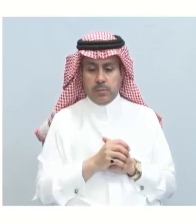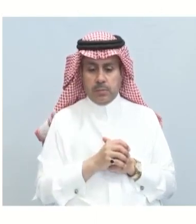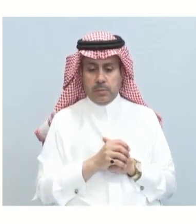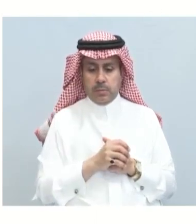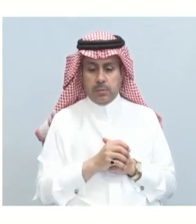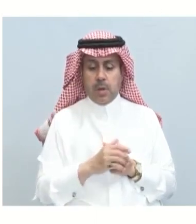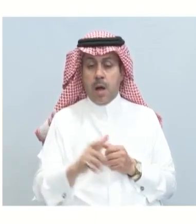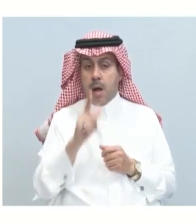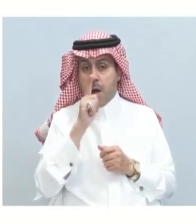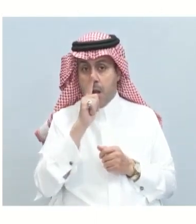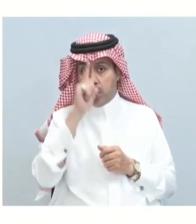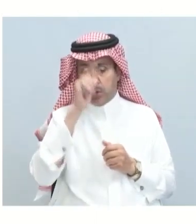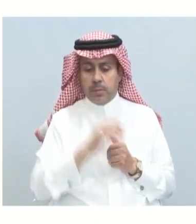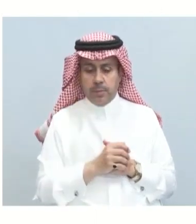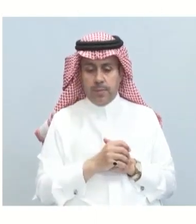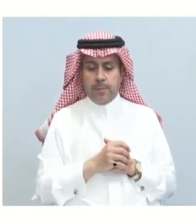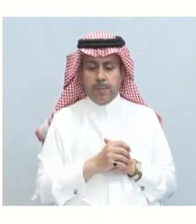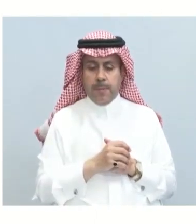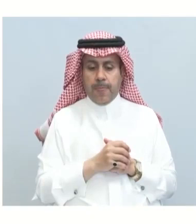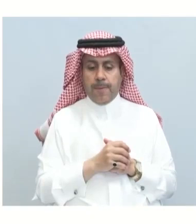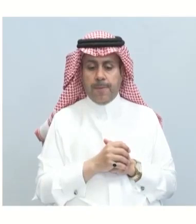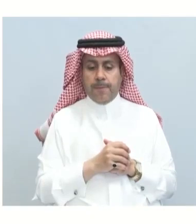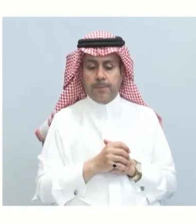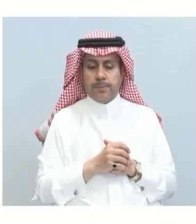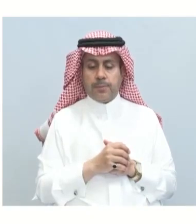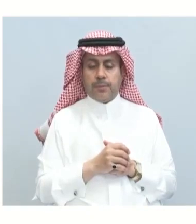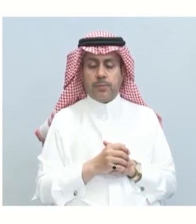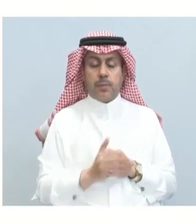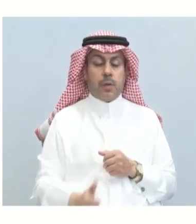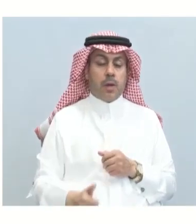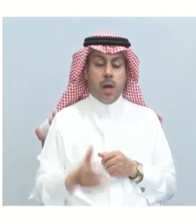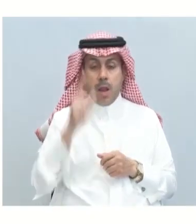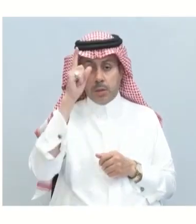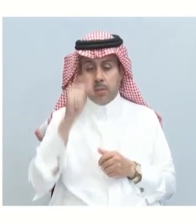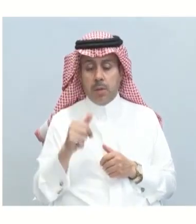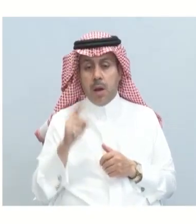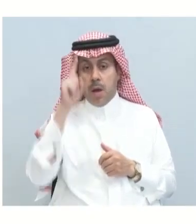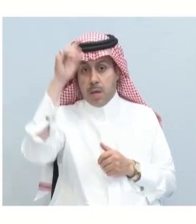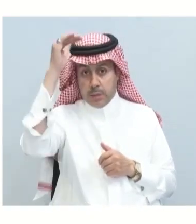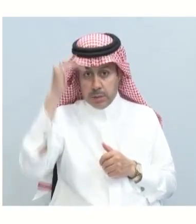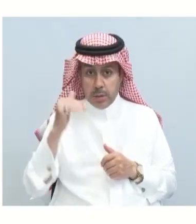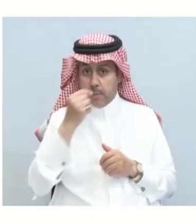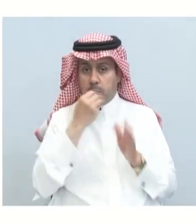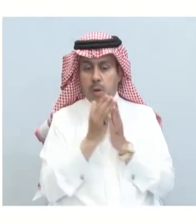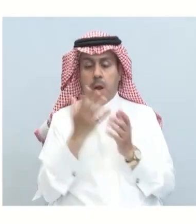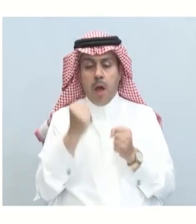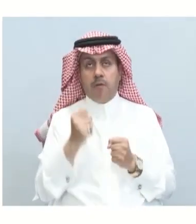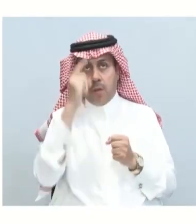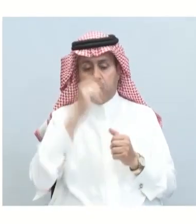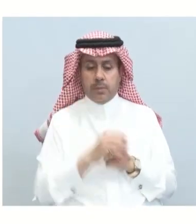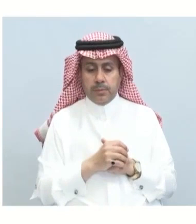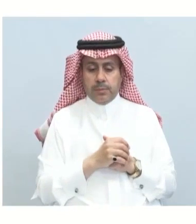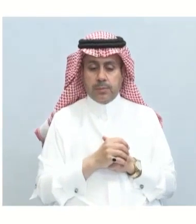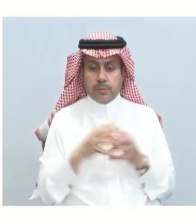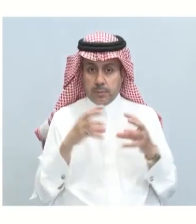تمهيد قال تعالى انا نحن نزلنا الذكر وانا له لحافظون وقال سبحانه